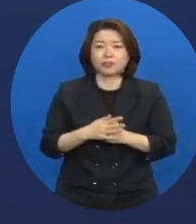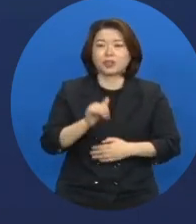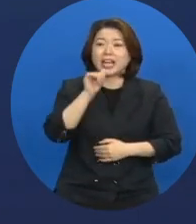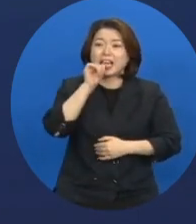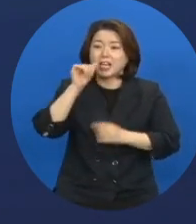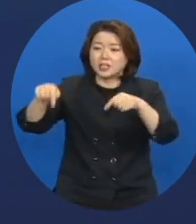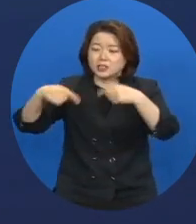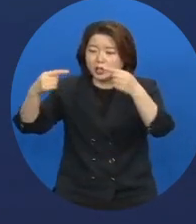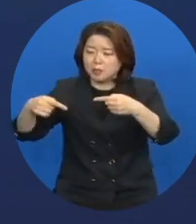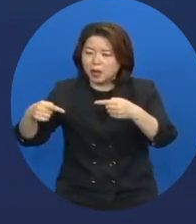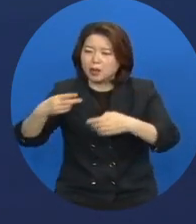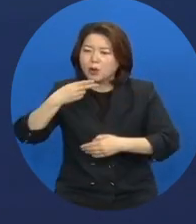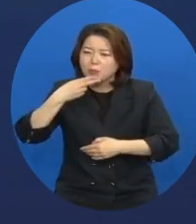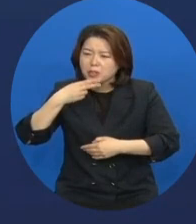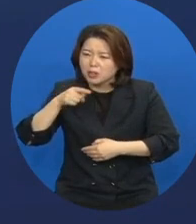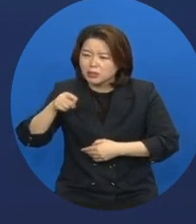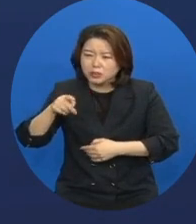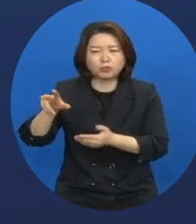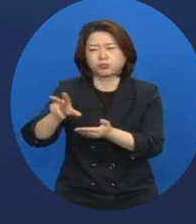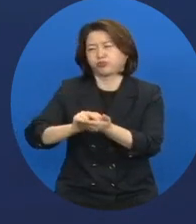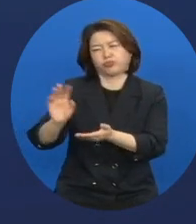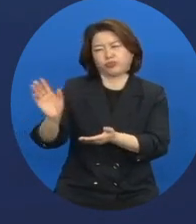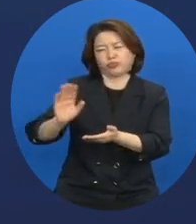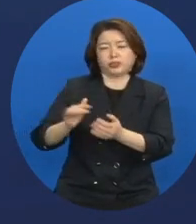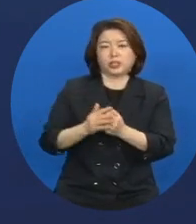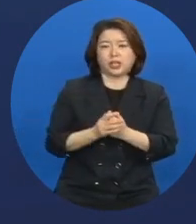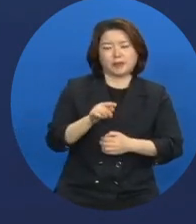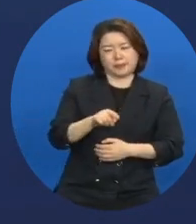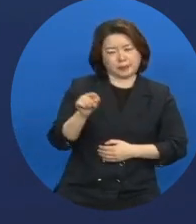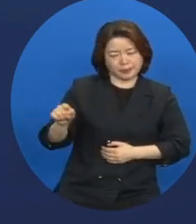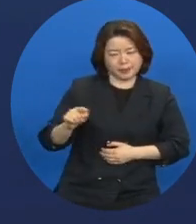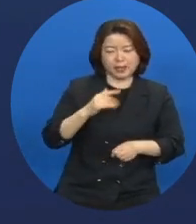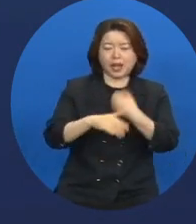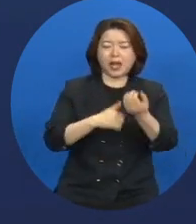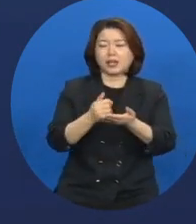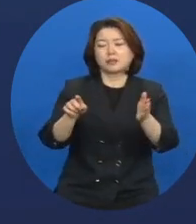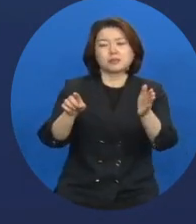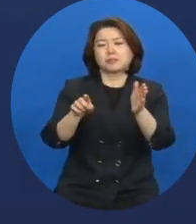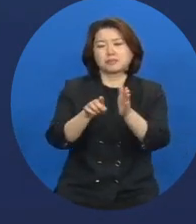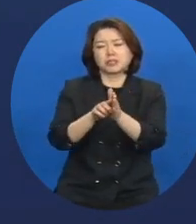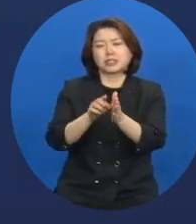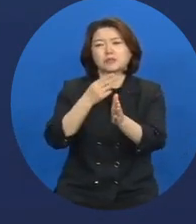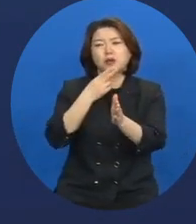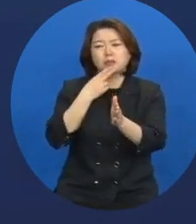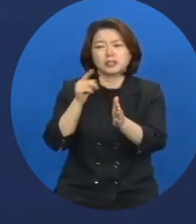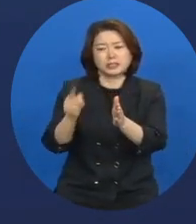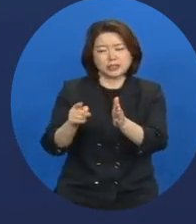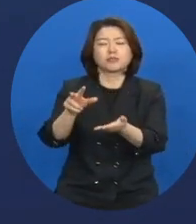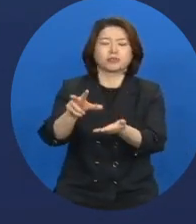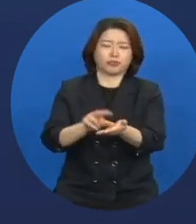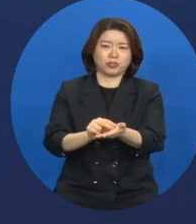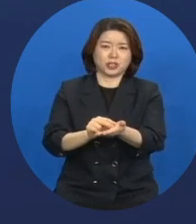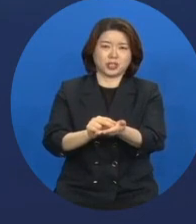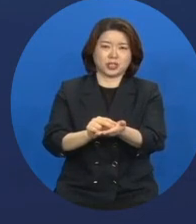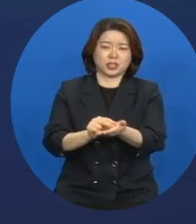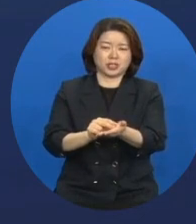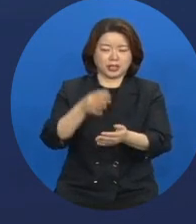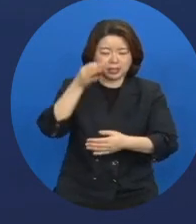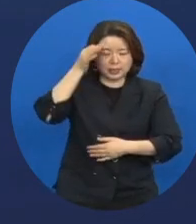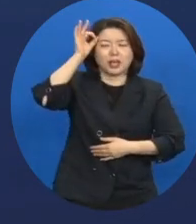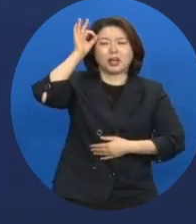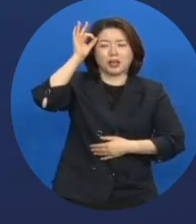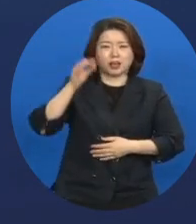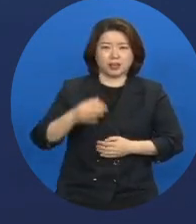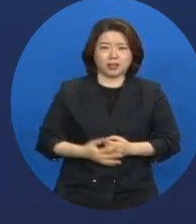철병거가 없는 게 문제가 아니고 하나님에 대한 믿음이 없는 것이 문제라는 것을 여호수아는